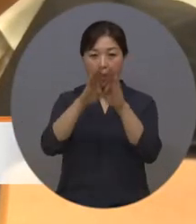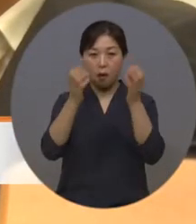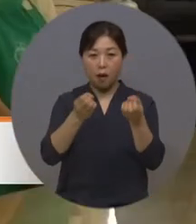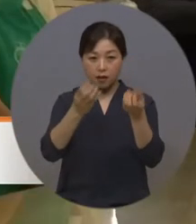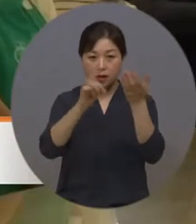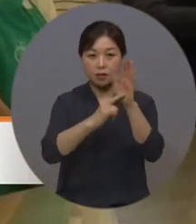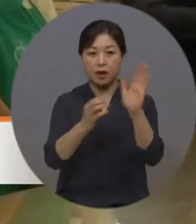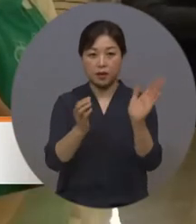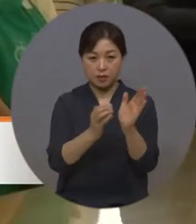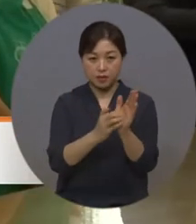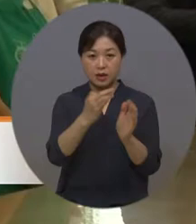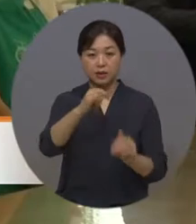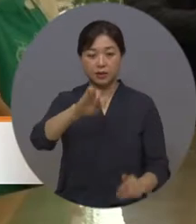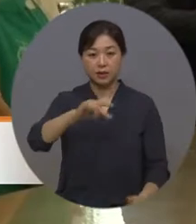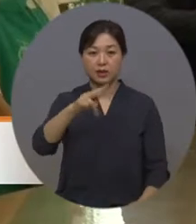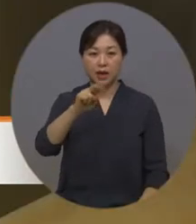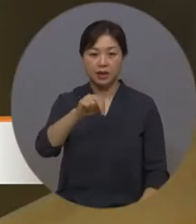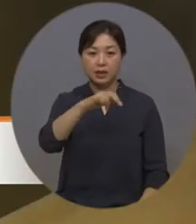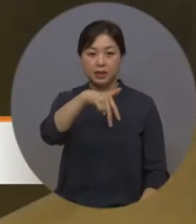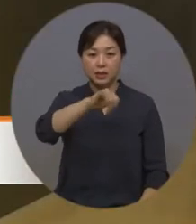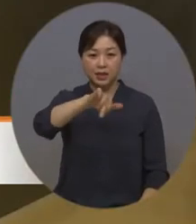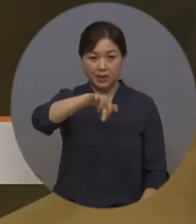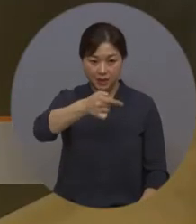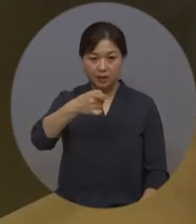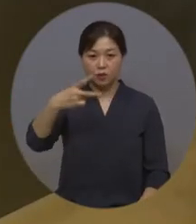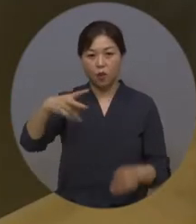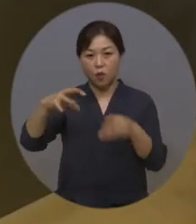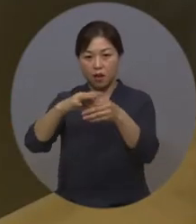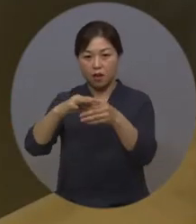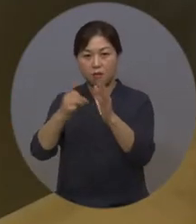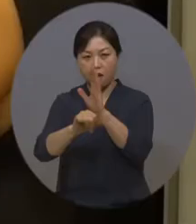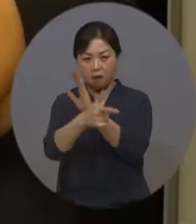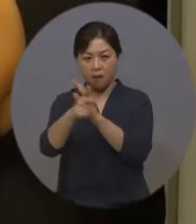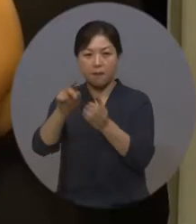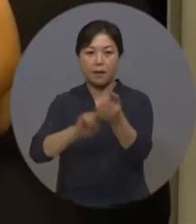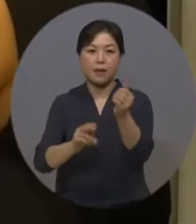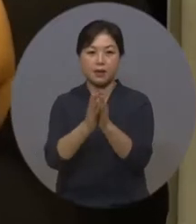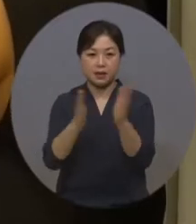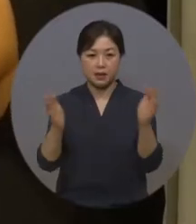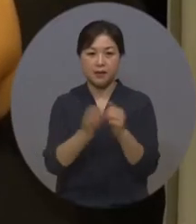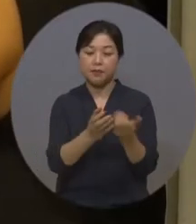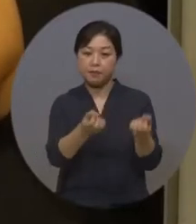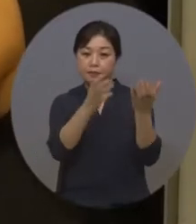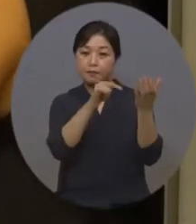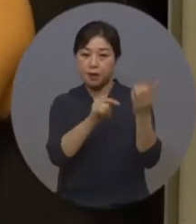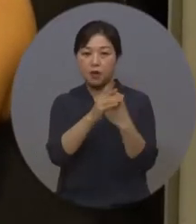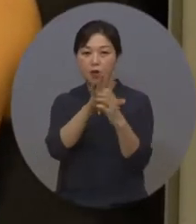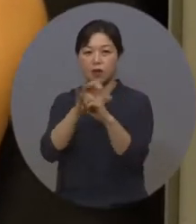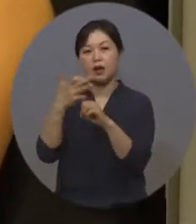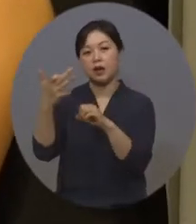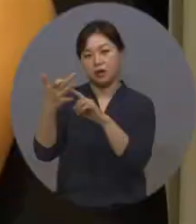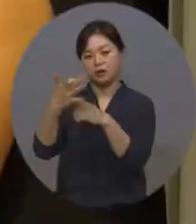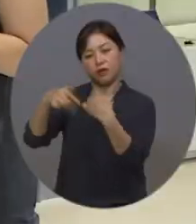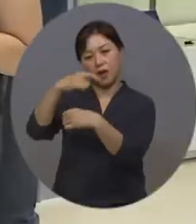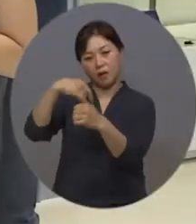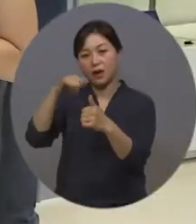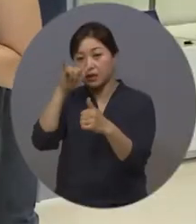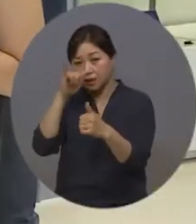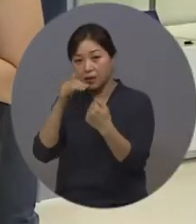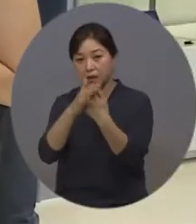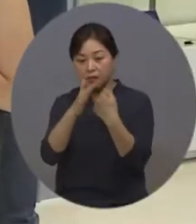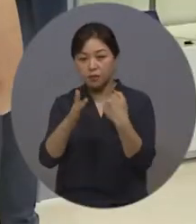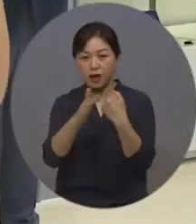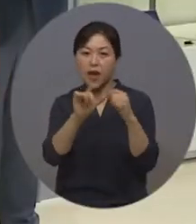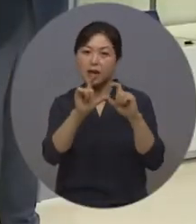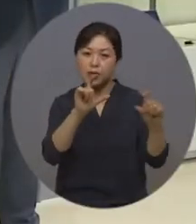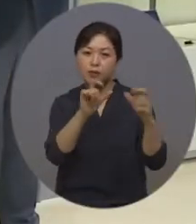명품 임시 렌치 조 와 유제품 판매를 시작했습니다 이날 행사는 코로나 1구 상황을 고려해 소수의